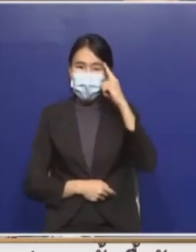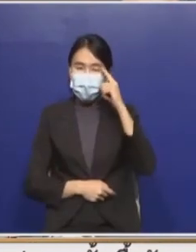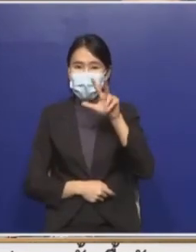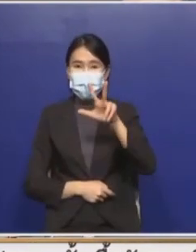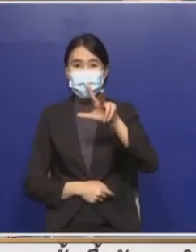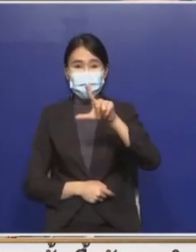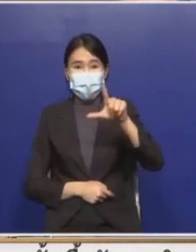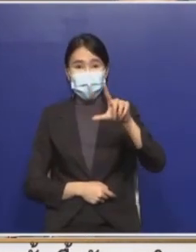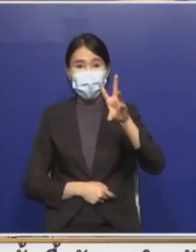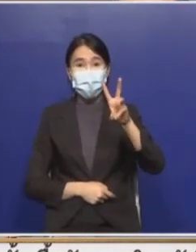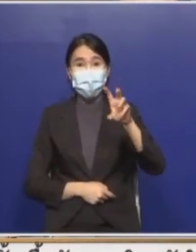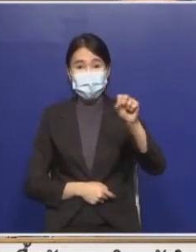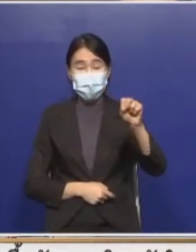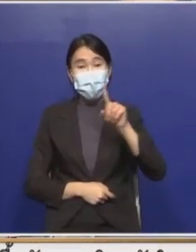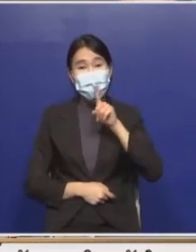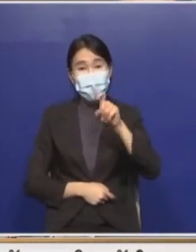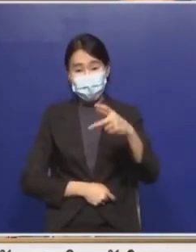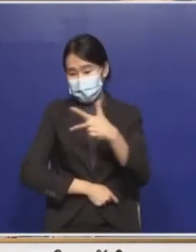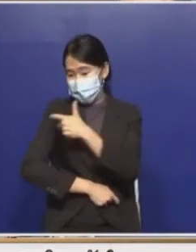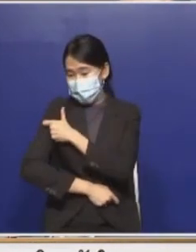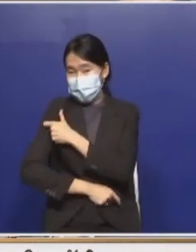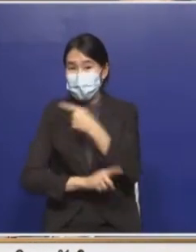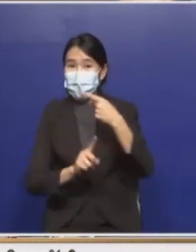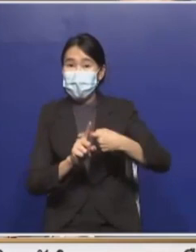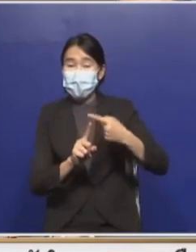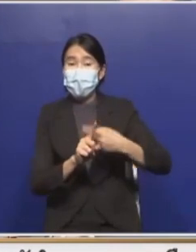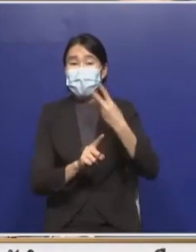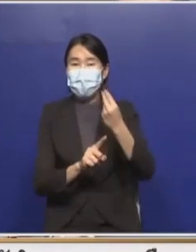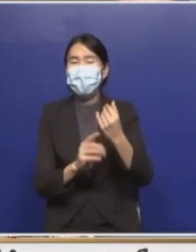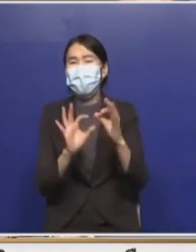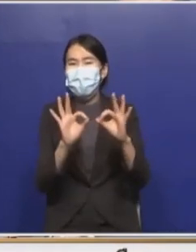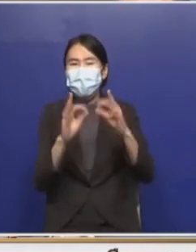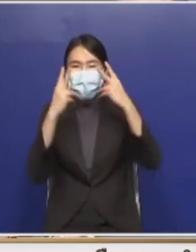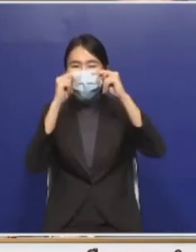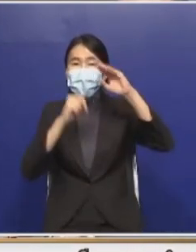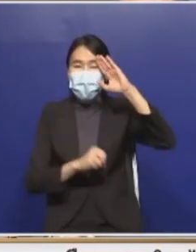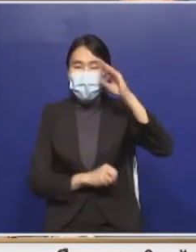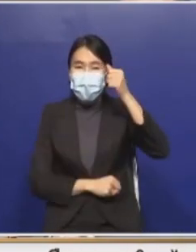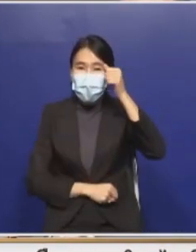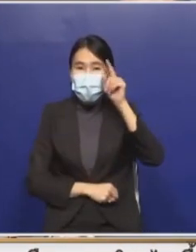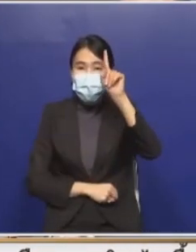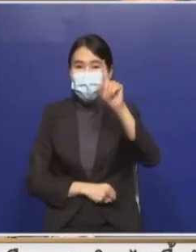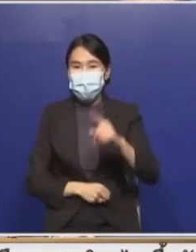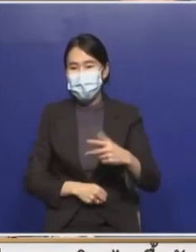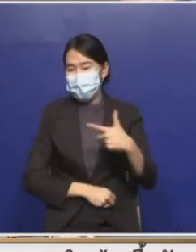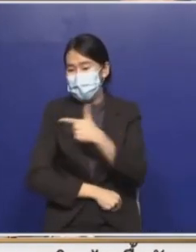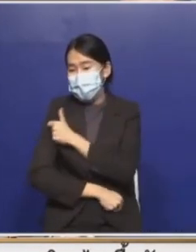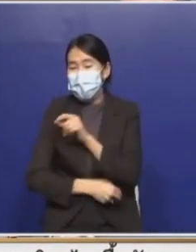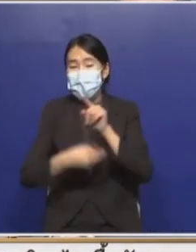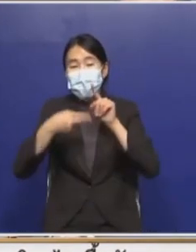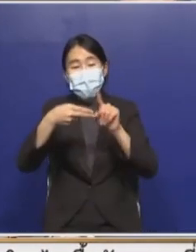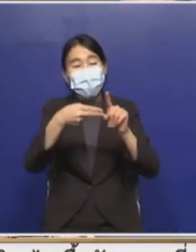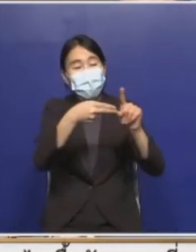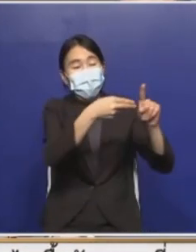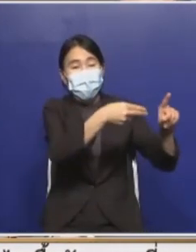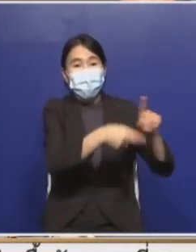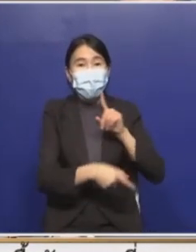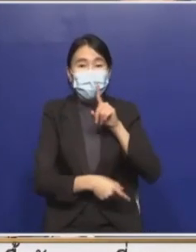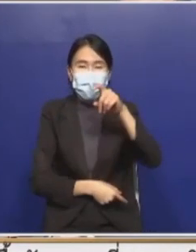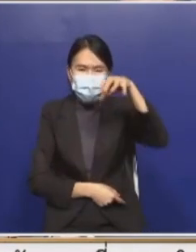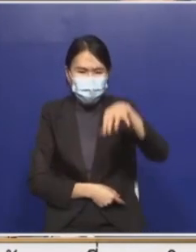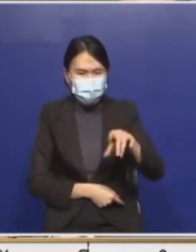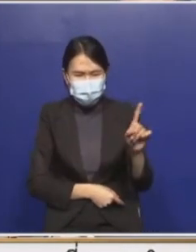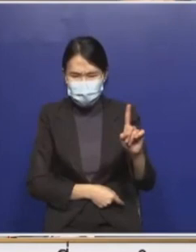3,600,000 คนน่ะกี่เดือนครับได้เท่านี้ท่านบอกว่าเออเดี๋ยวฉีดวันละ10,000คนฉีดที่ไหนครับท่